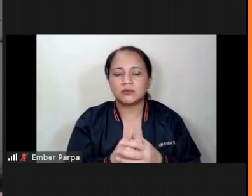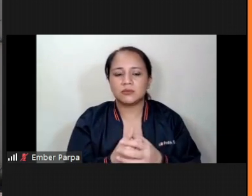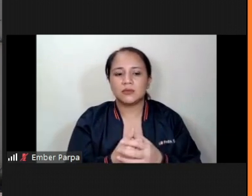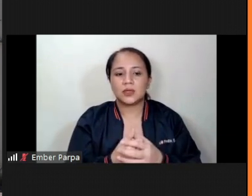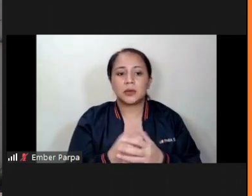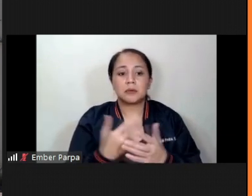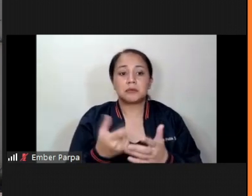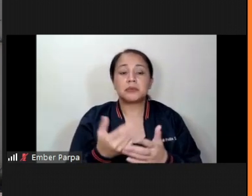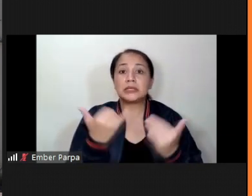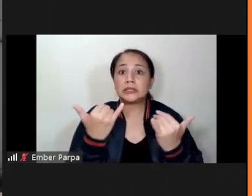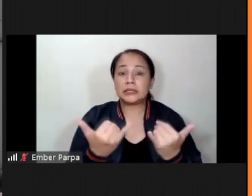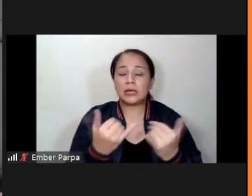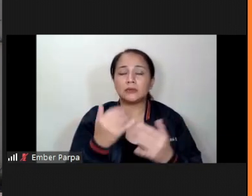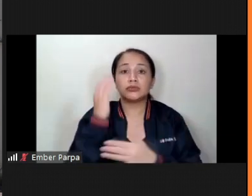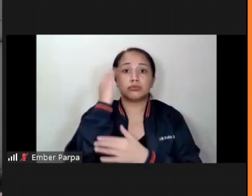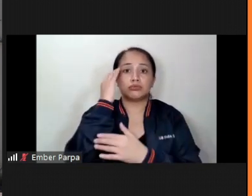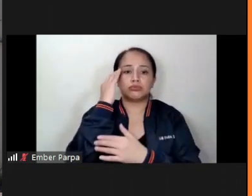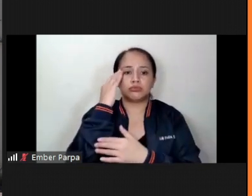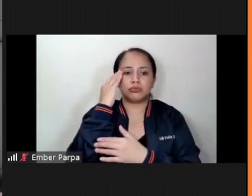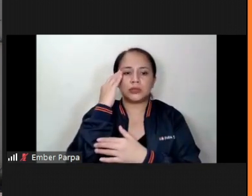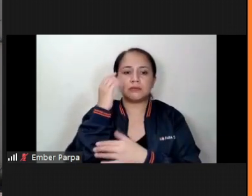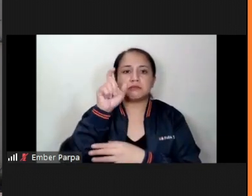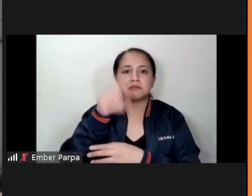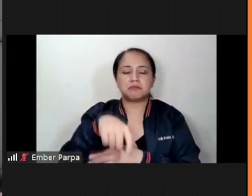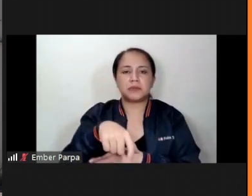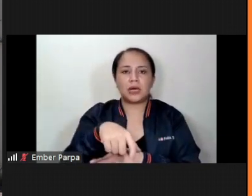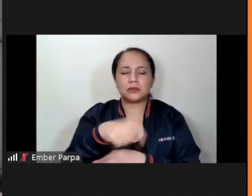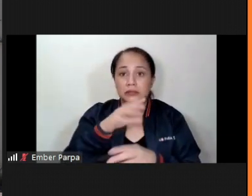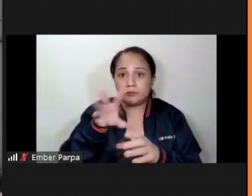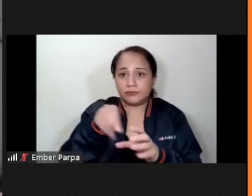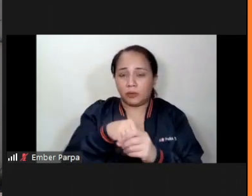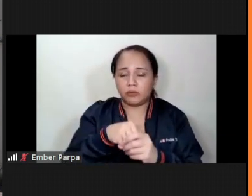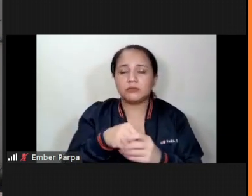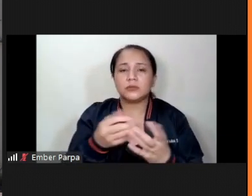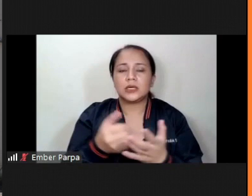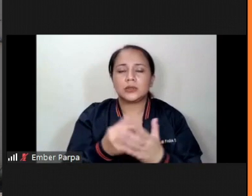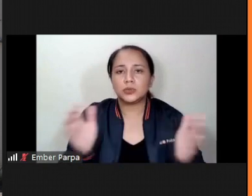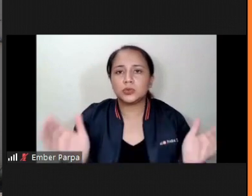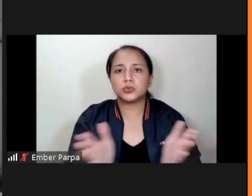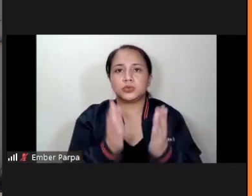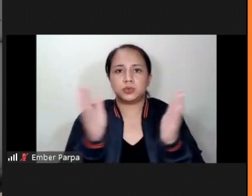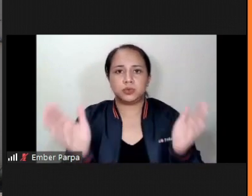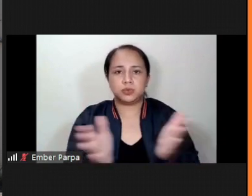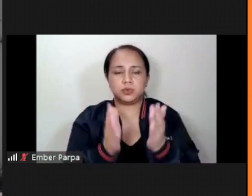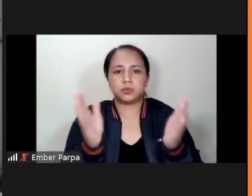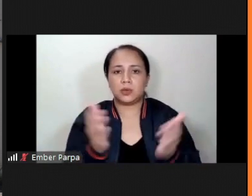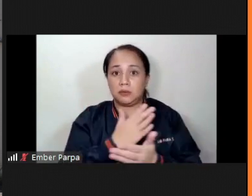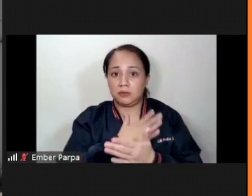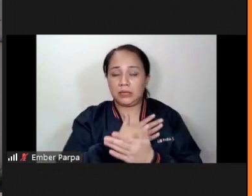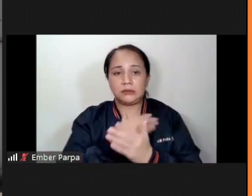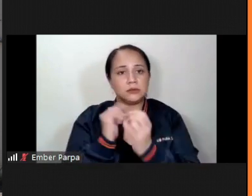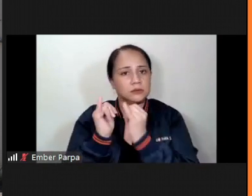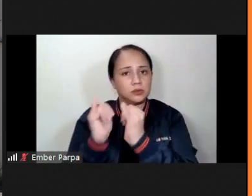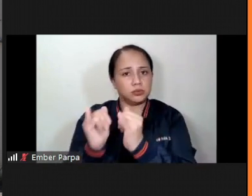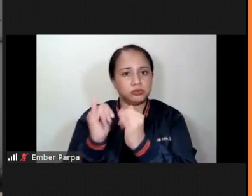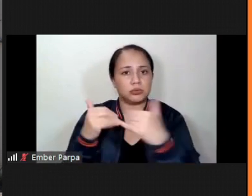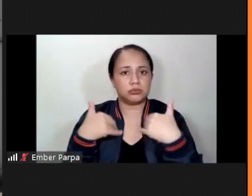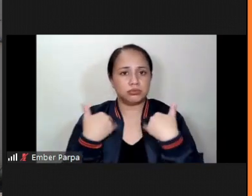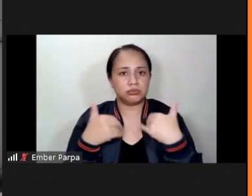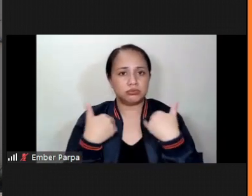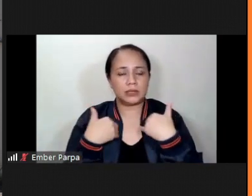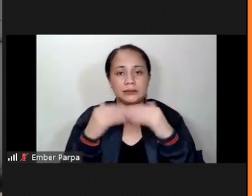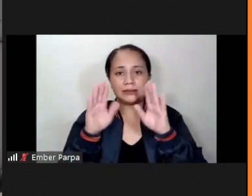have now this knowledge that I should really take part and encourage my co-youth and also